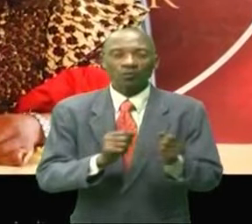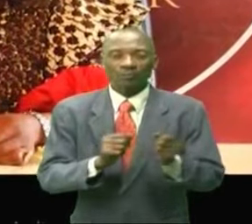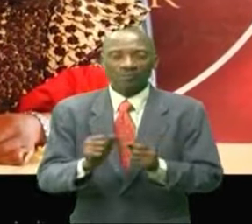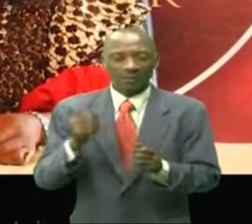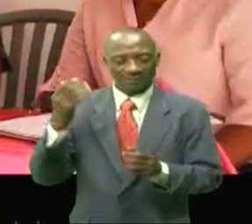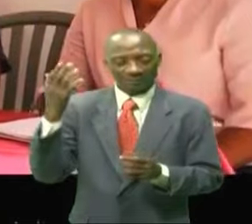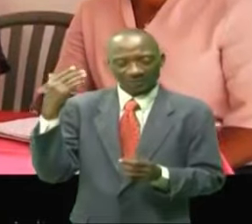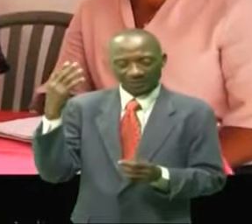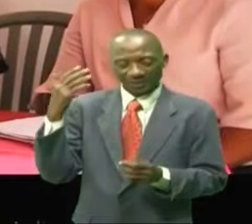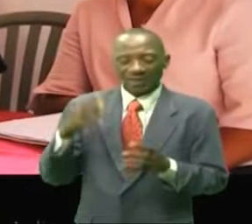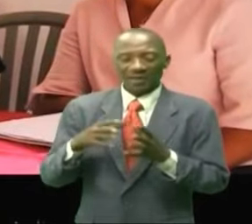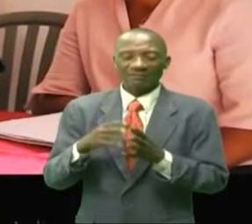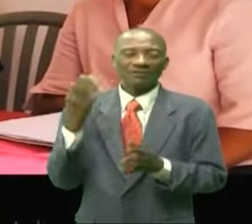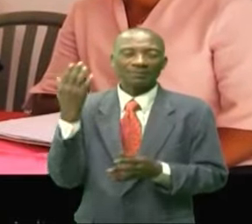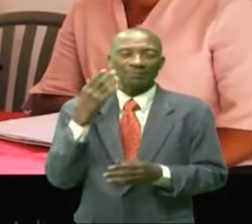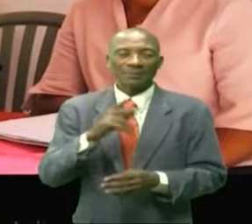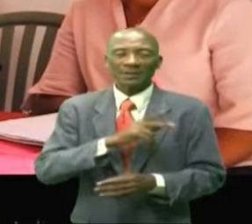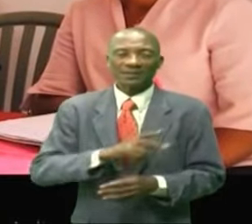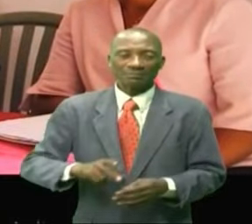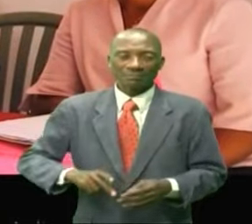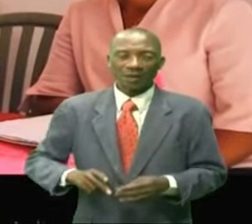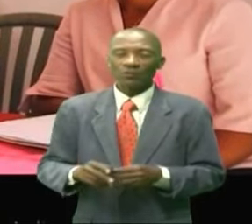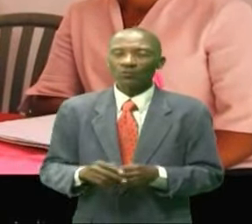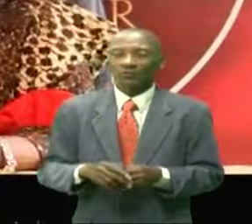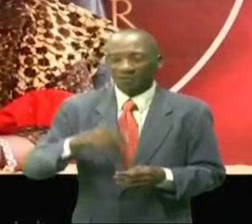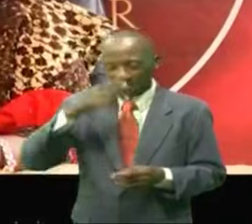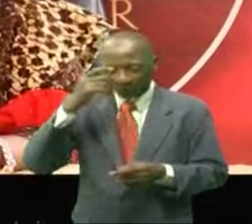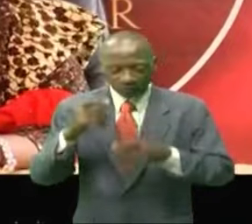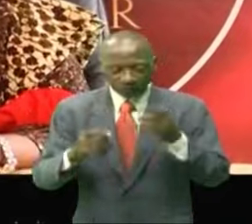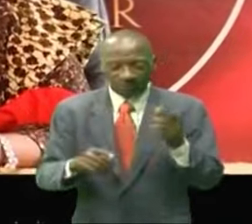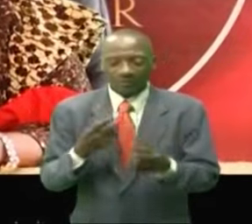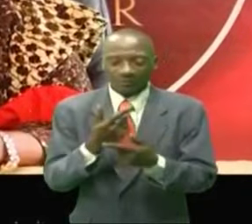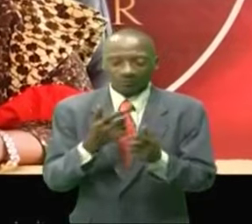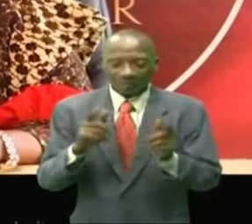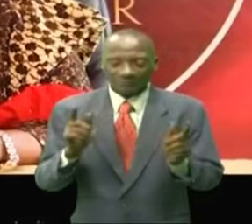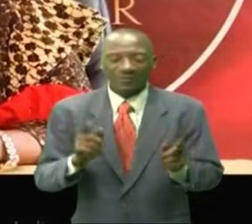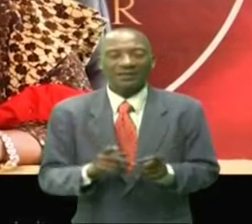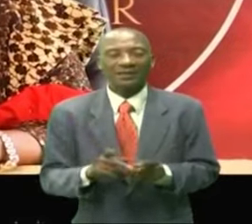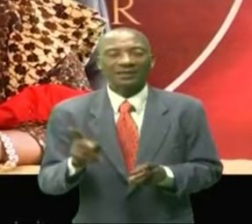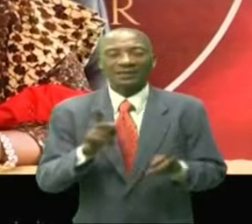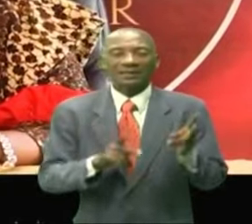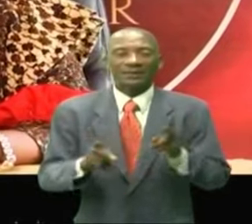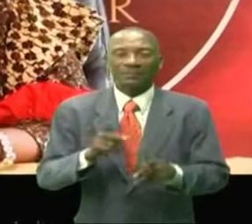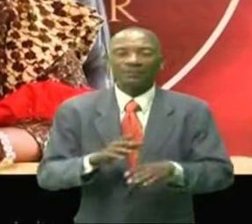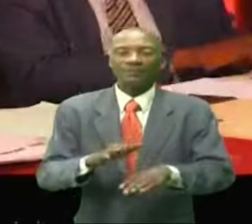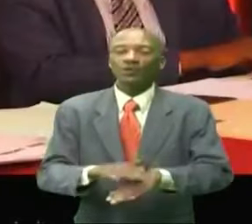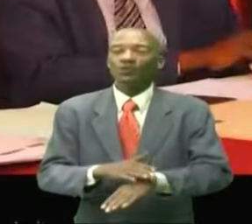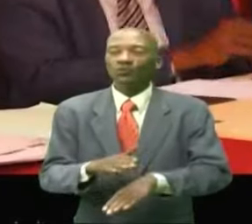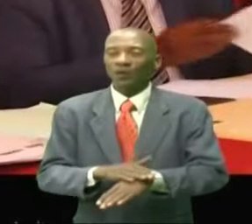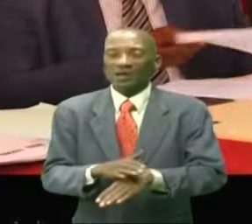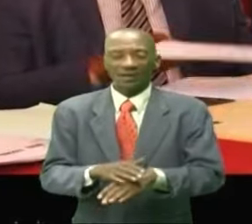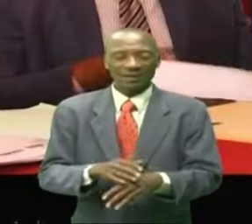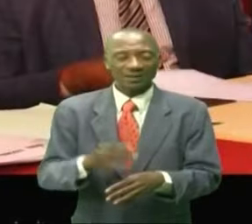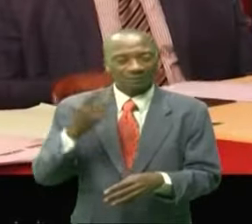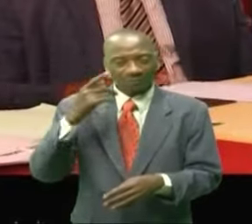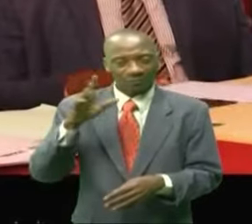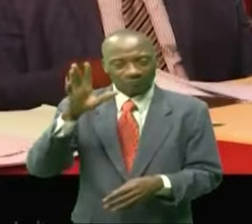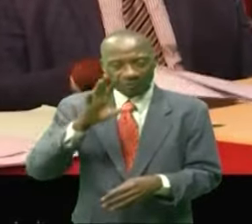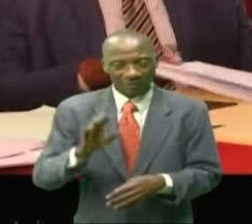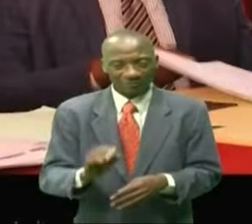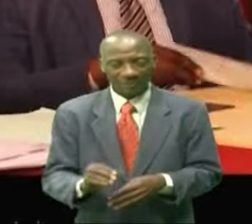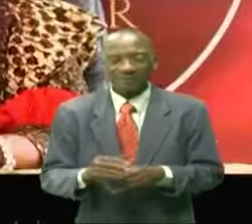mois de mars aux lauréates sélectionnées. Plusieurs figures féminines politiques, sociales